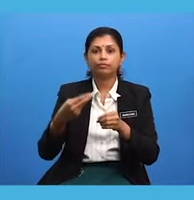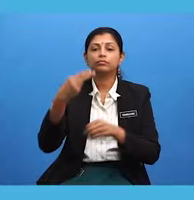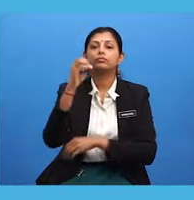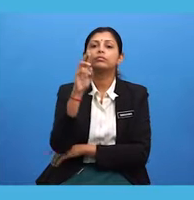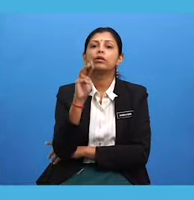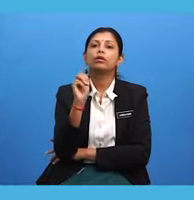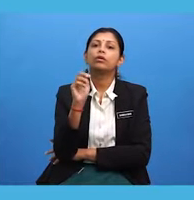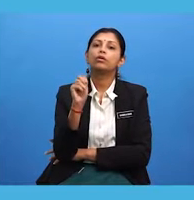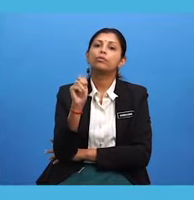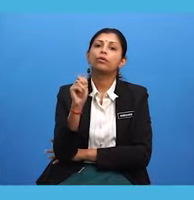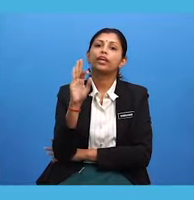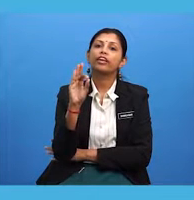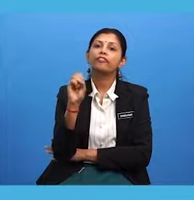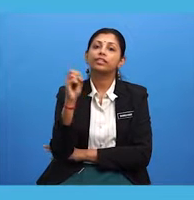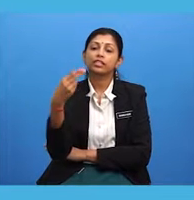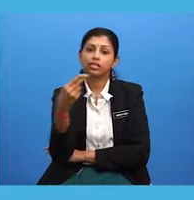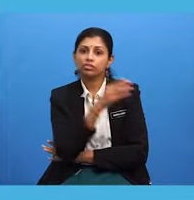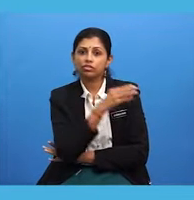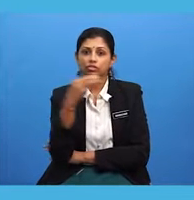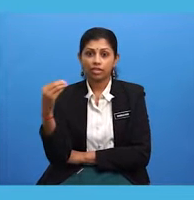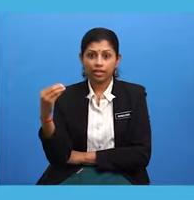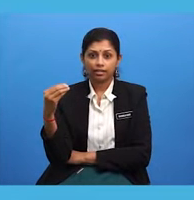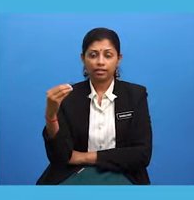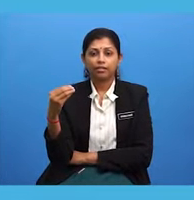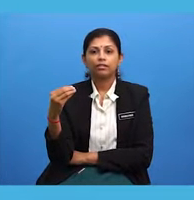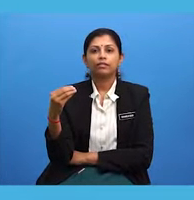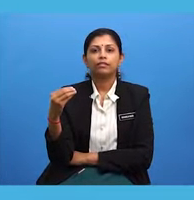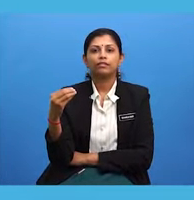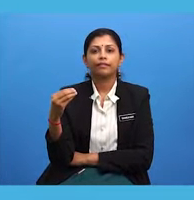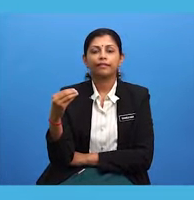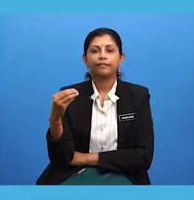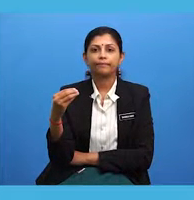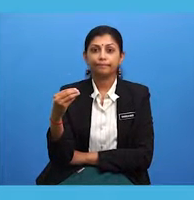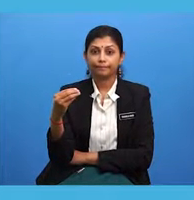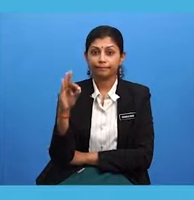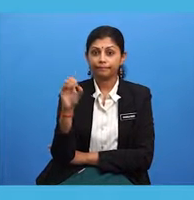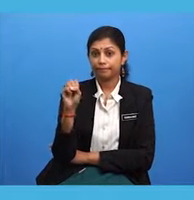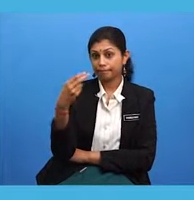hormon perangsang folikel ataupun dikenali sebagai